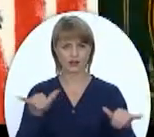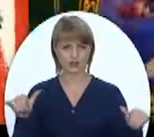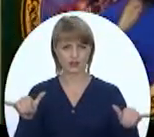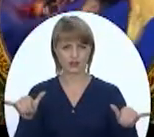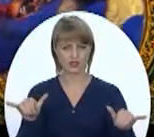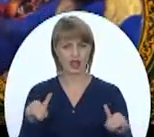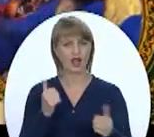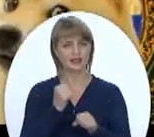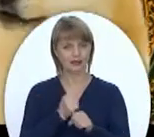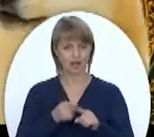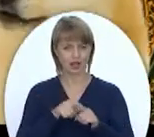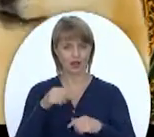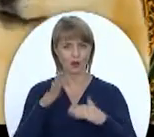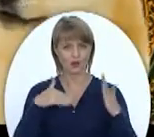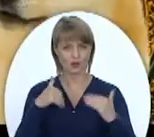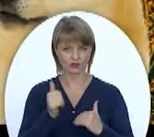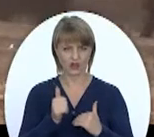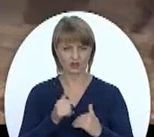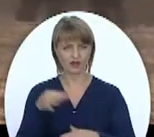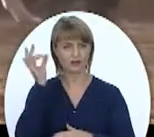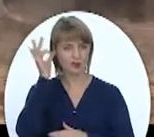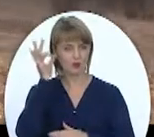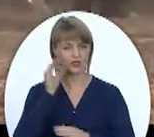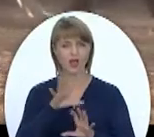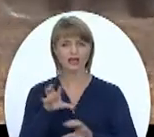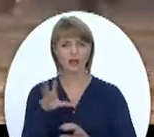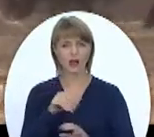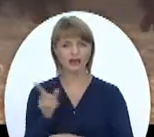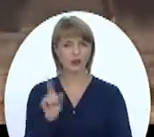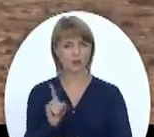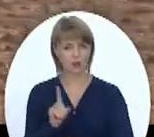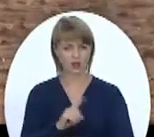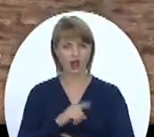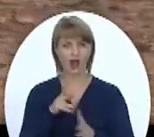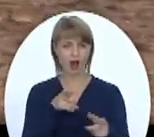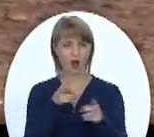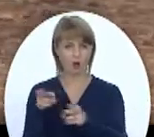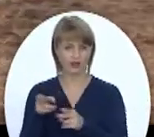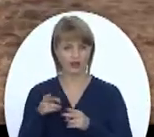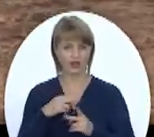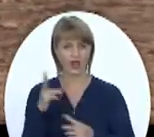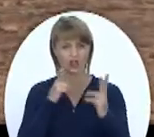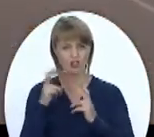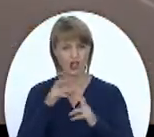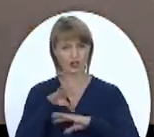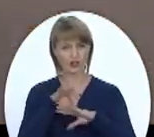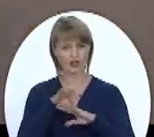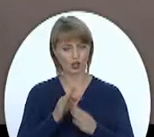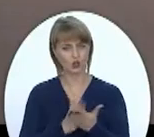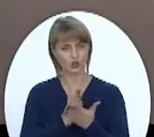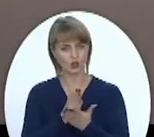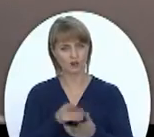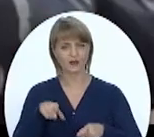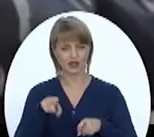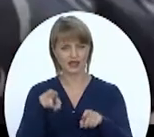эволюции. Причем делала это профессионально. Вспомните, собаки-пастухи, охотники, ищейки, поводыри. Собаки